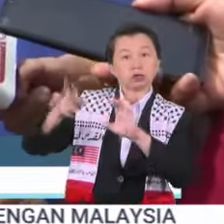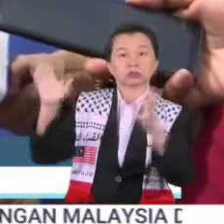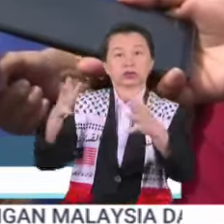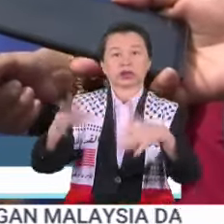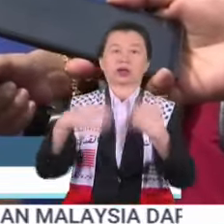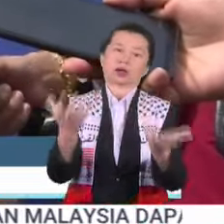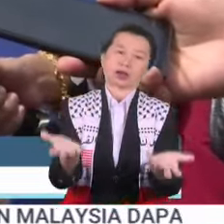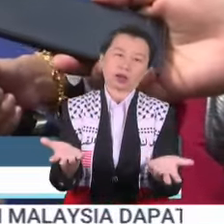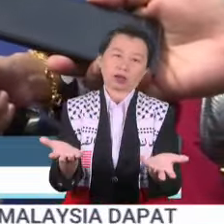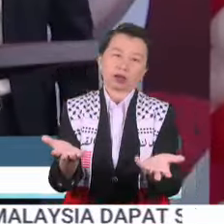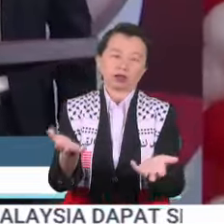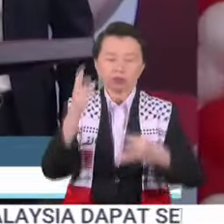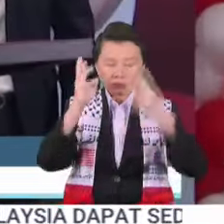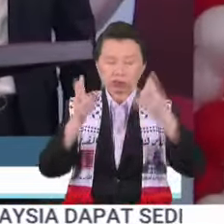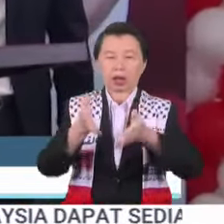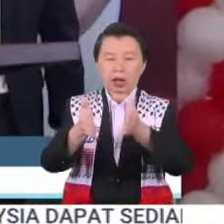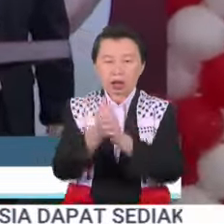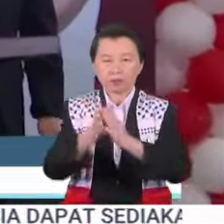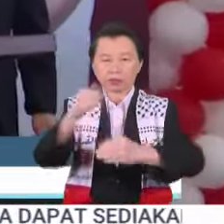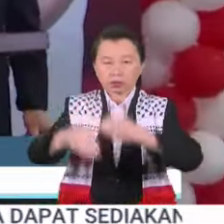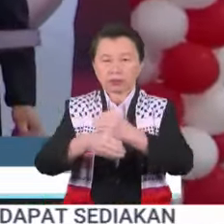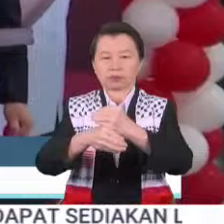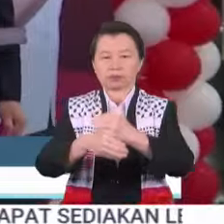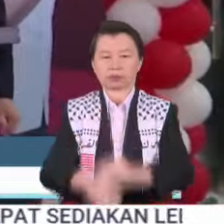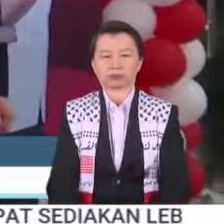kita berusaha untuk menambahkan lagi.